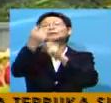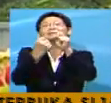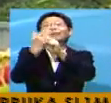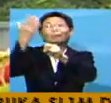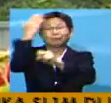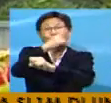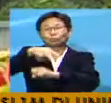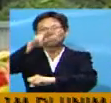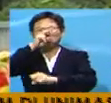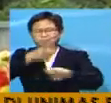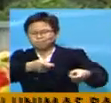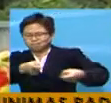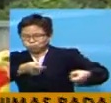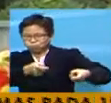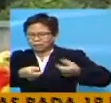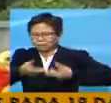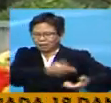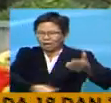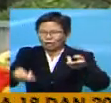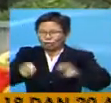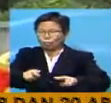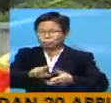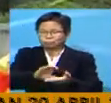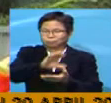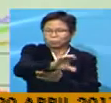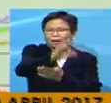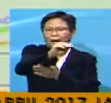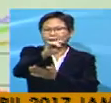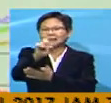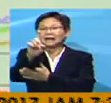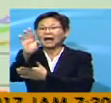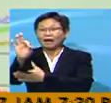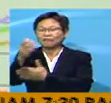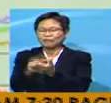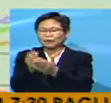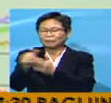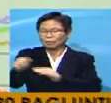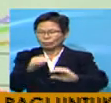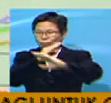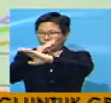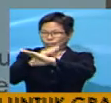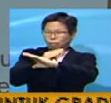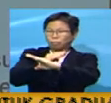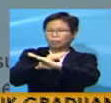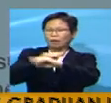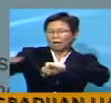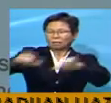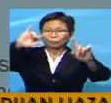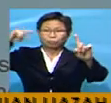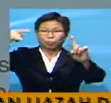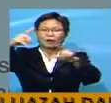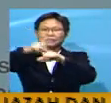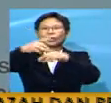bagi mengetatkan kawalan dagangan kontrak tanpa serahan NDF ringgit dan mengekang aktiviti spekulasi di pasaran